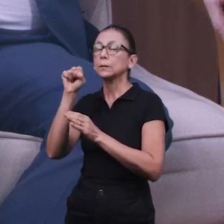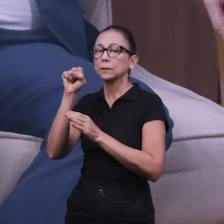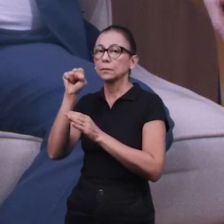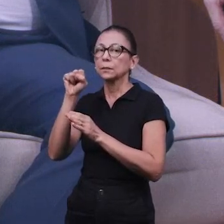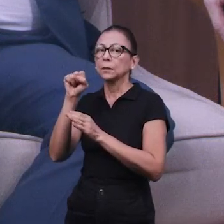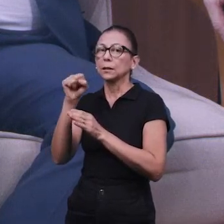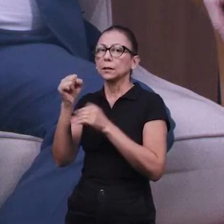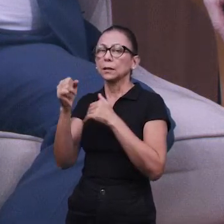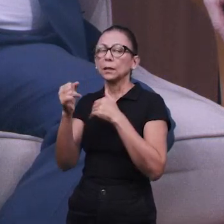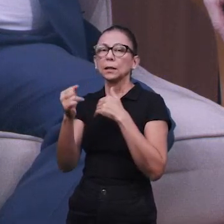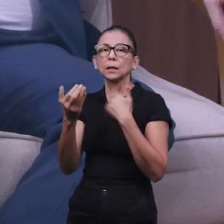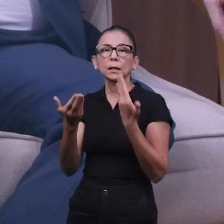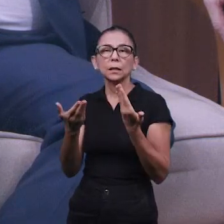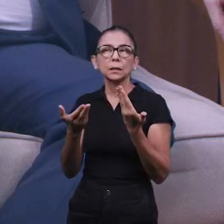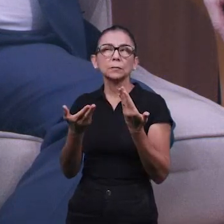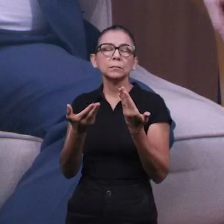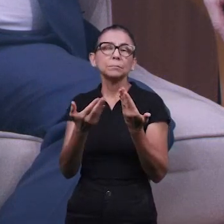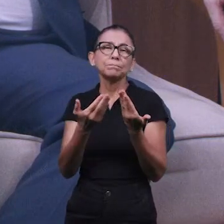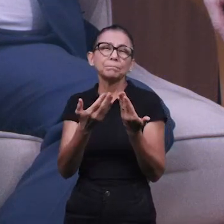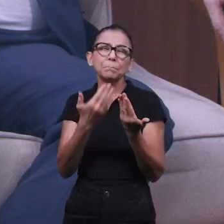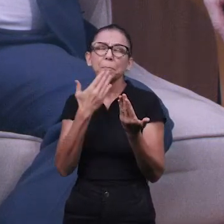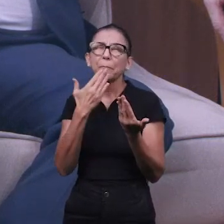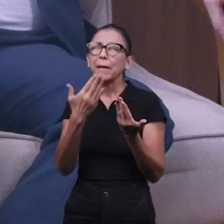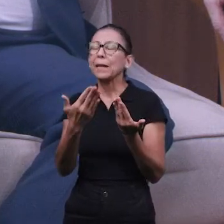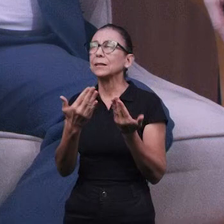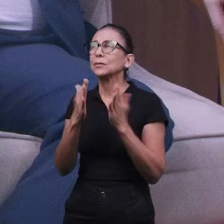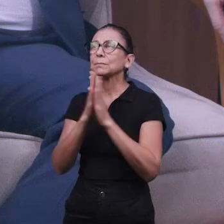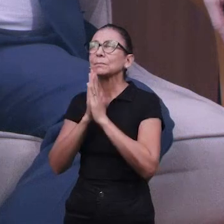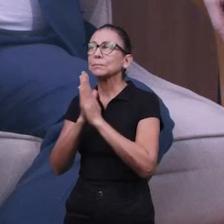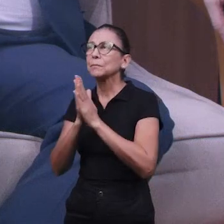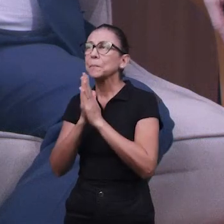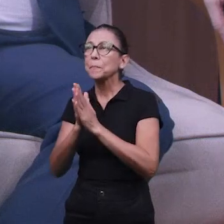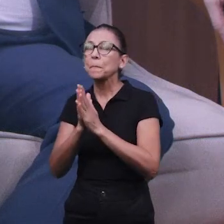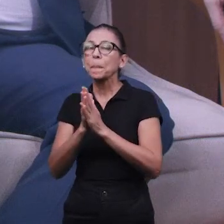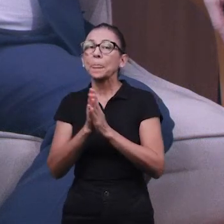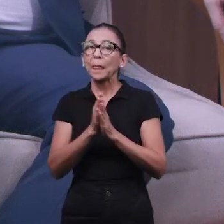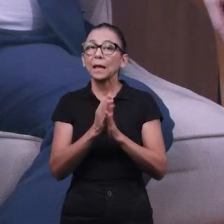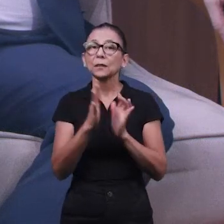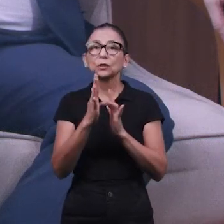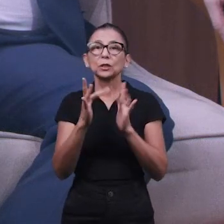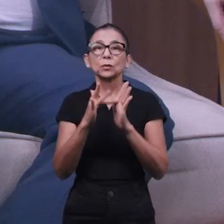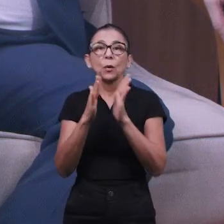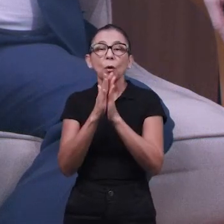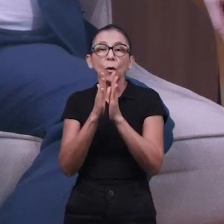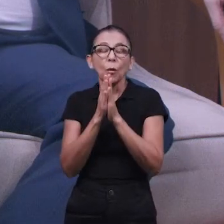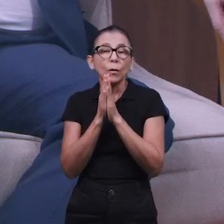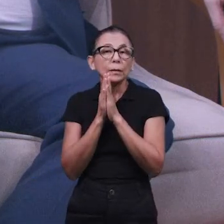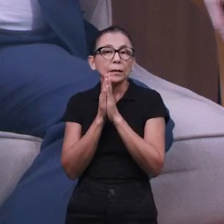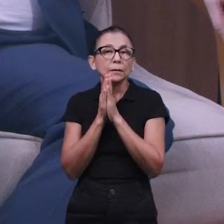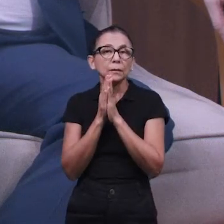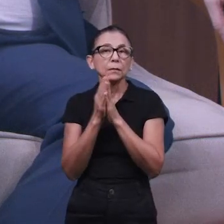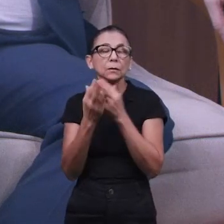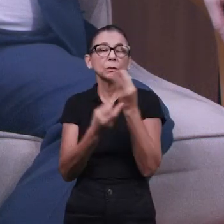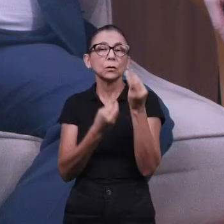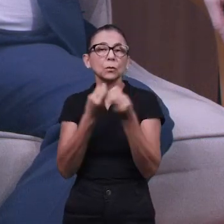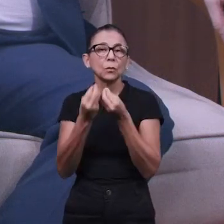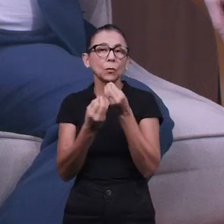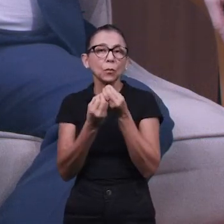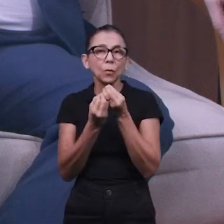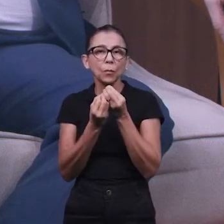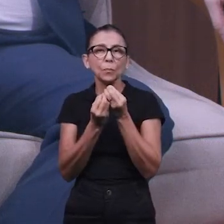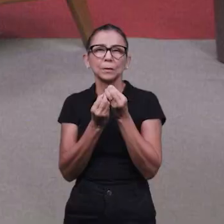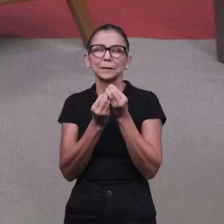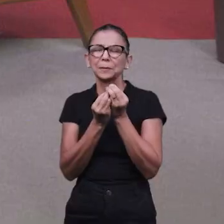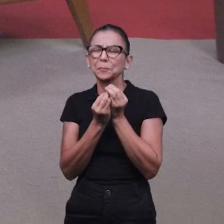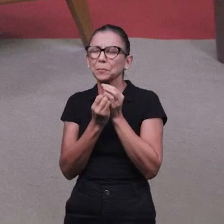la Bible et nous ne faisons pas attention aux détails. Vous savez, bien aimé, il intercède pour nous avec des